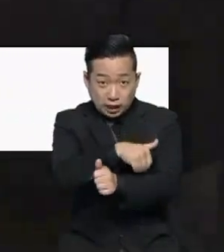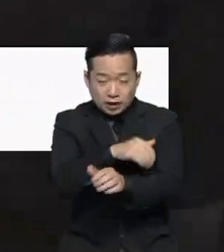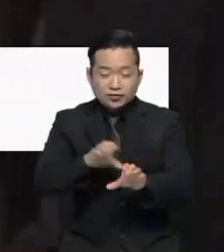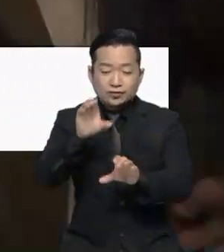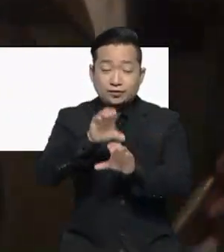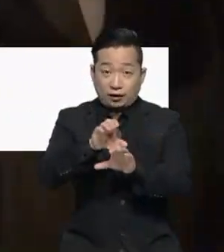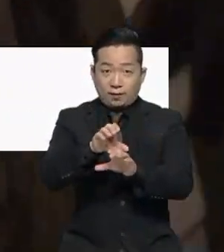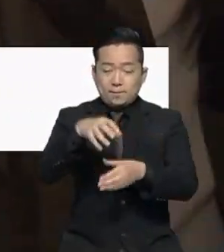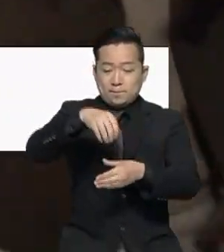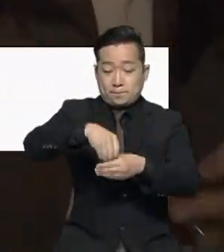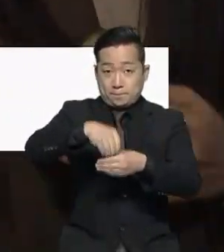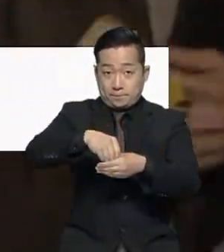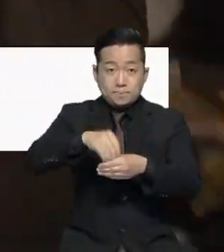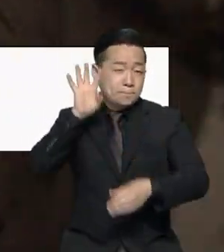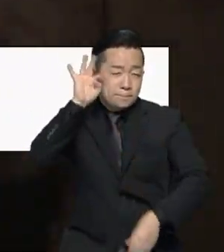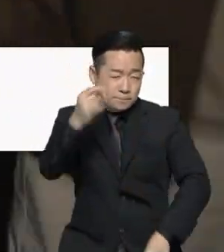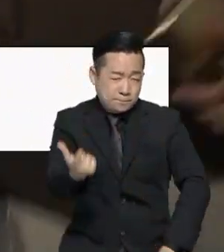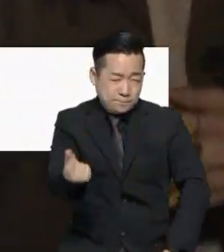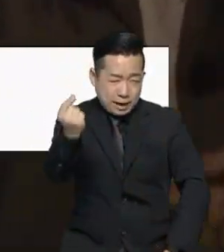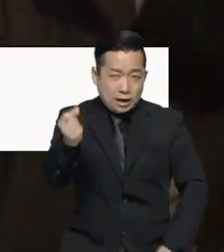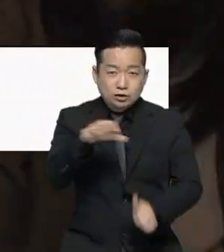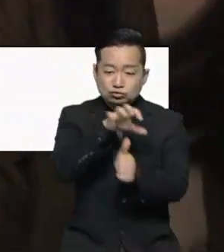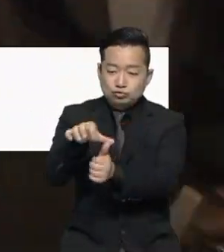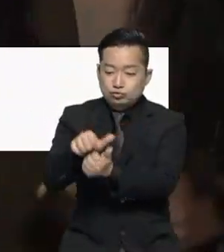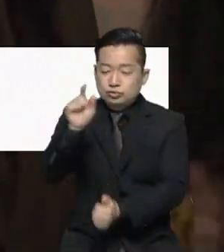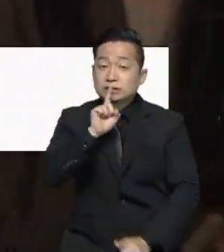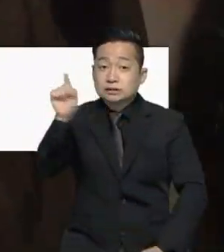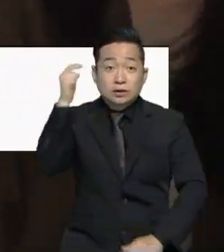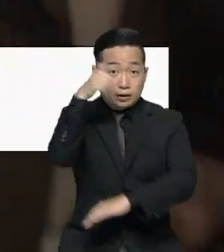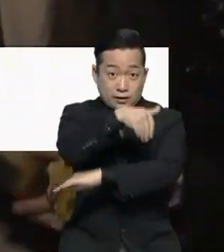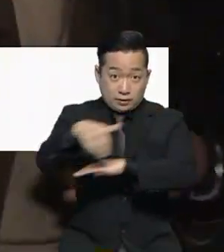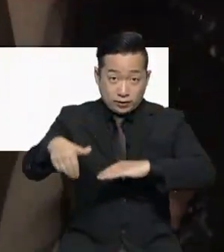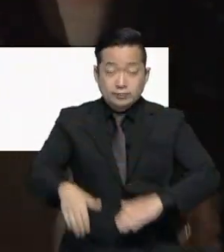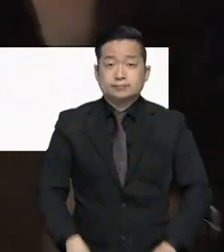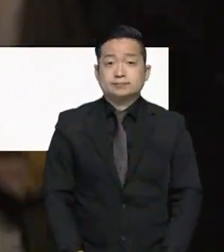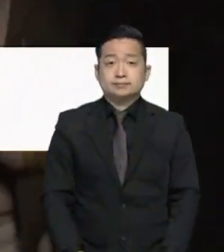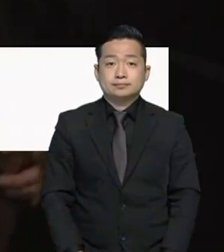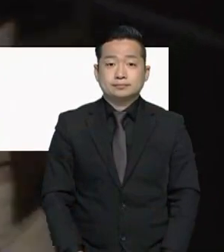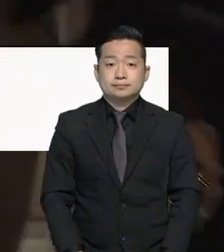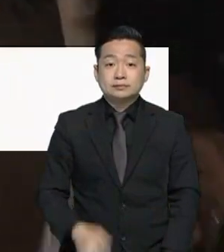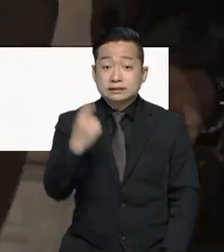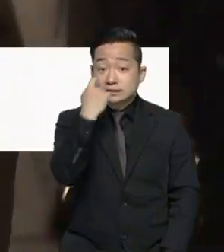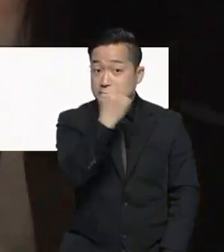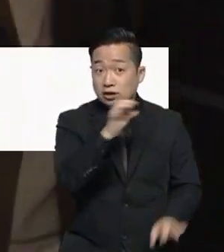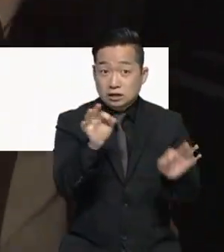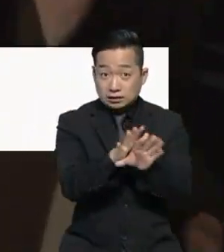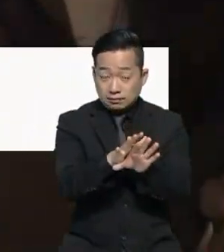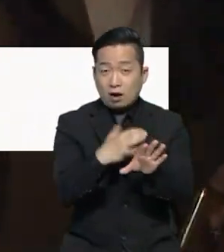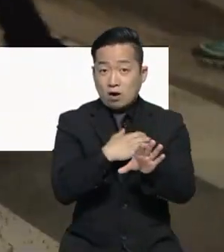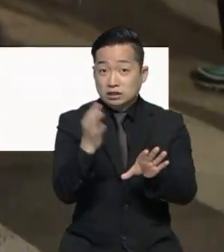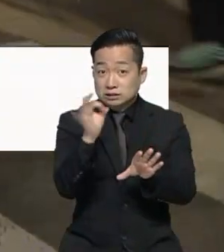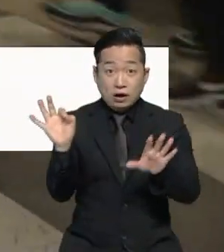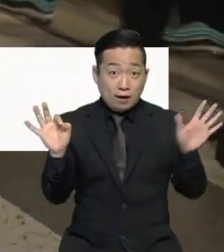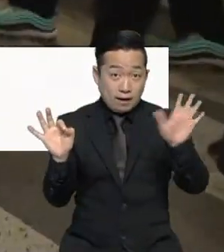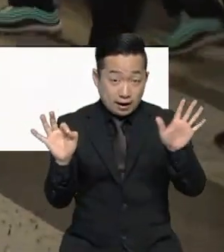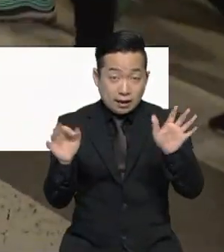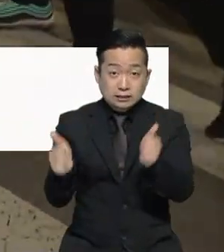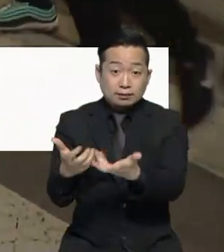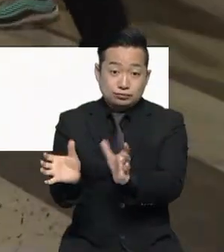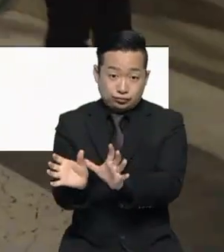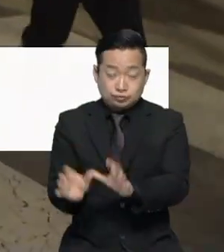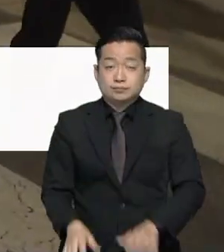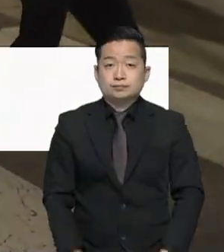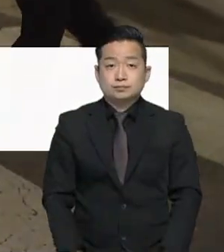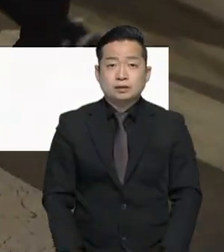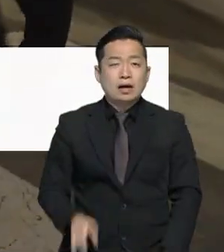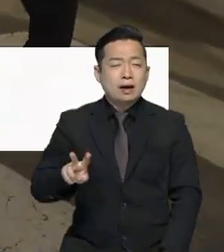보강해 빠른 시일 내에 구속영장을 재청구한다는 방침을 밝혔는데 증거인멸 우려를 인정하지 않았던 재판부